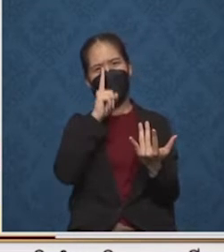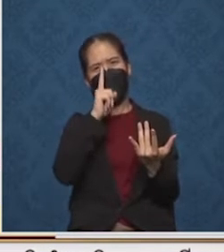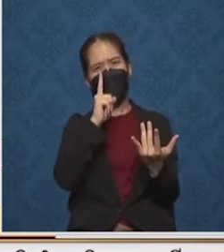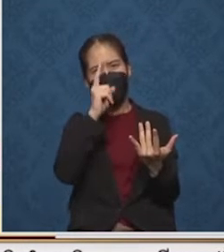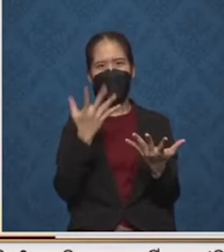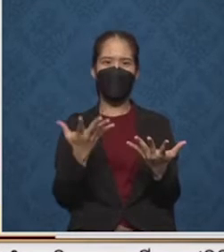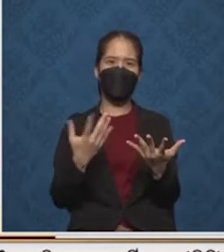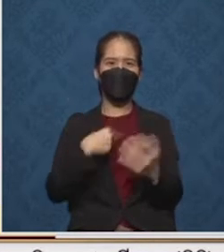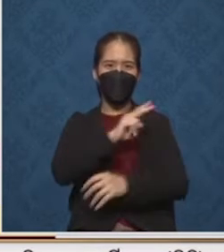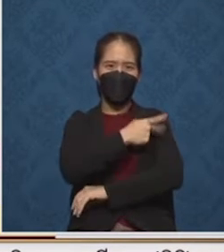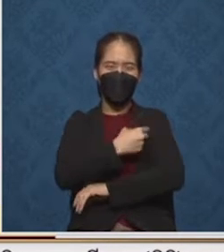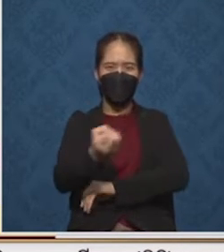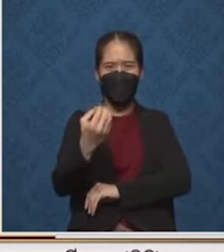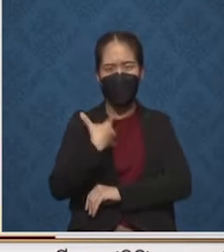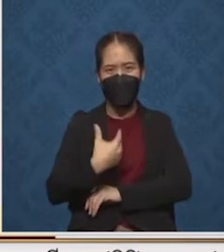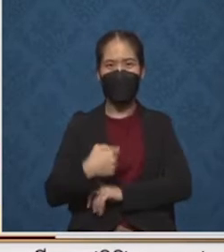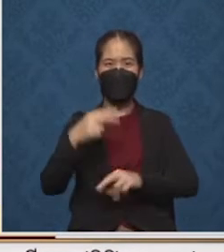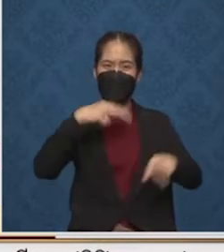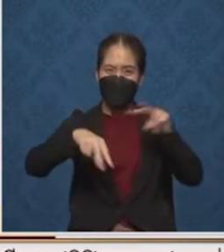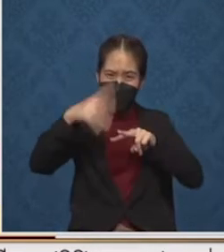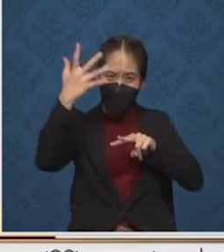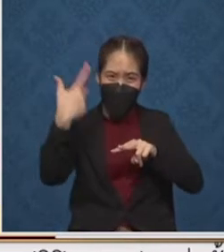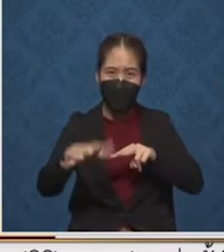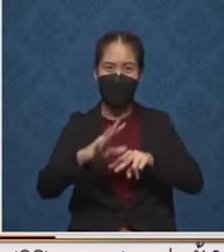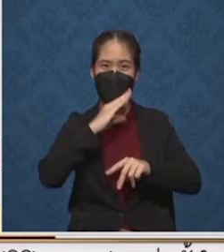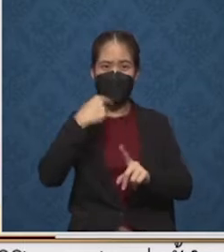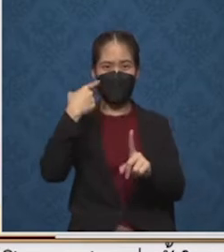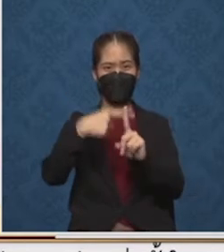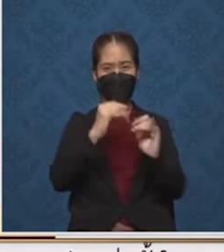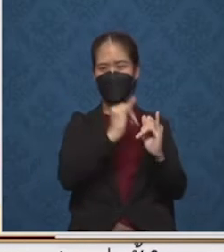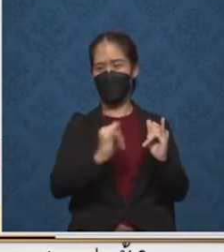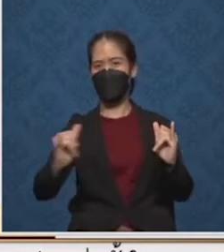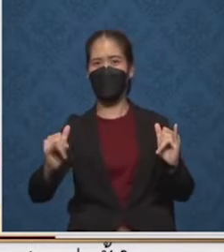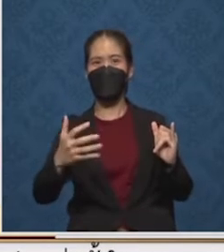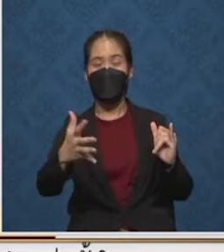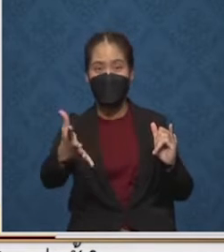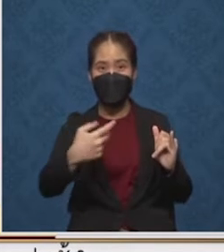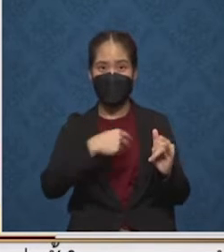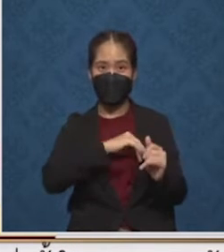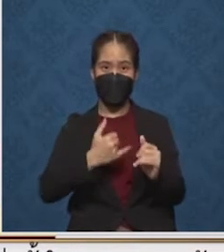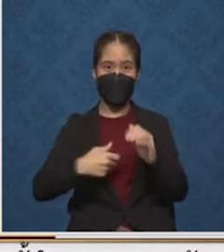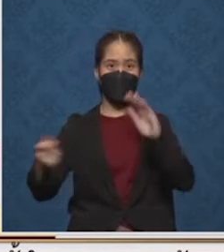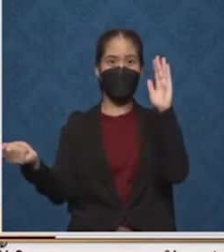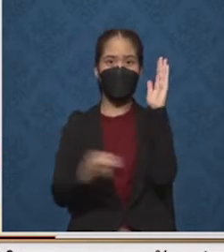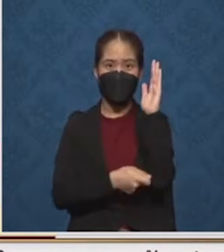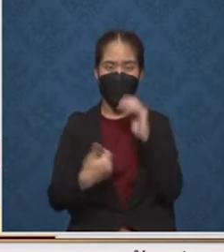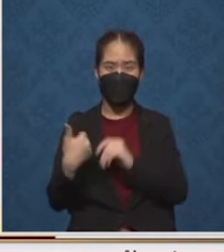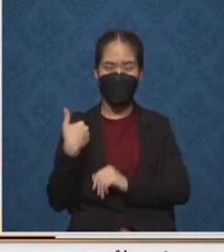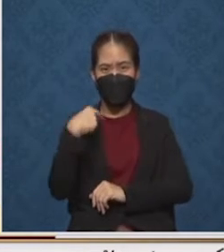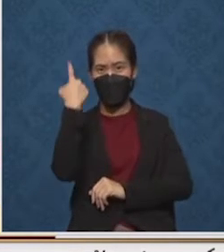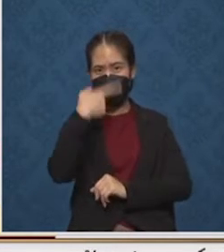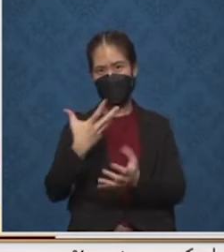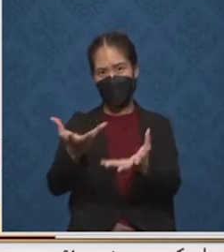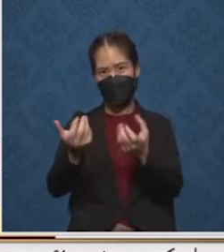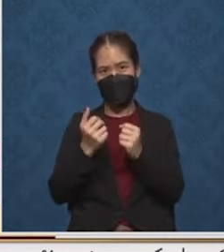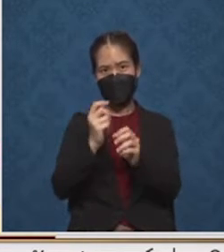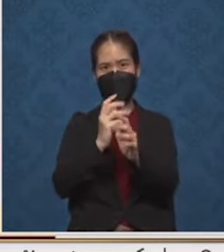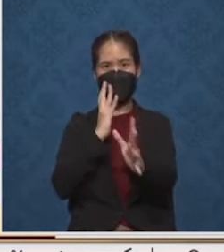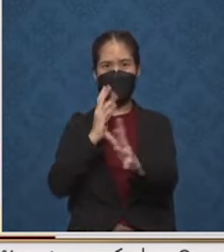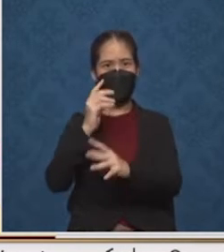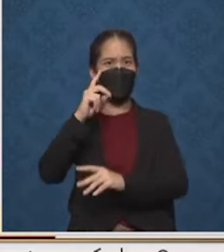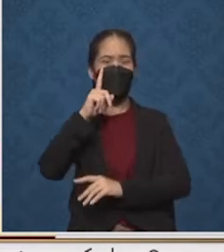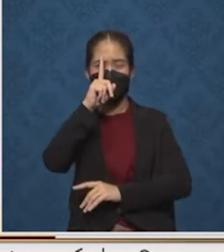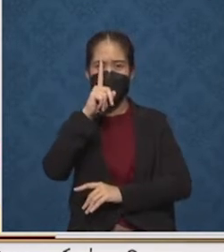ดอกไม่มีเตียงตรวจได้ก็ไม่มีเตียงแถมจะถูกลงโทษอีกรหัสแล้วใครเขาจะตรวจแล้วทำไมนั้น